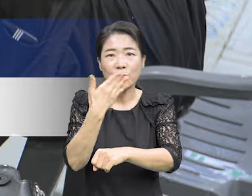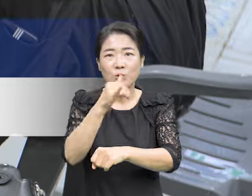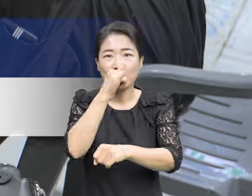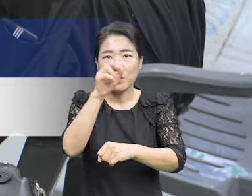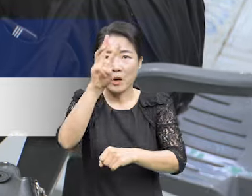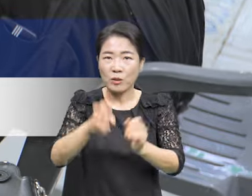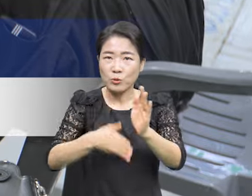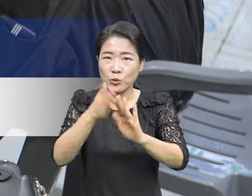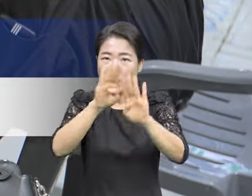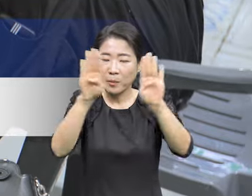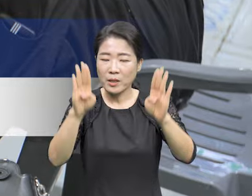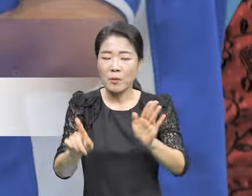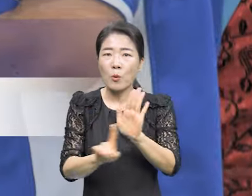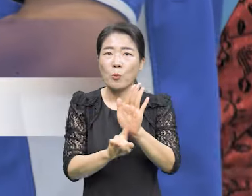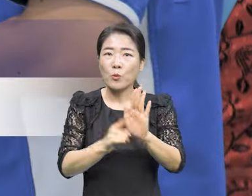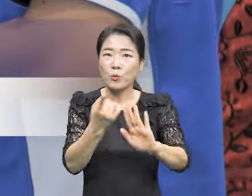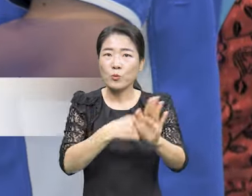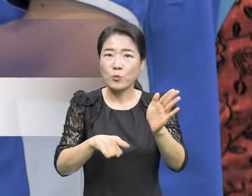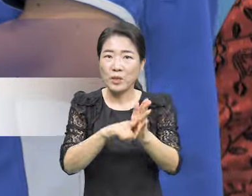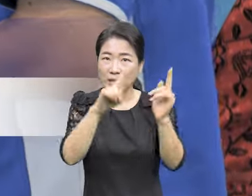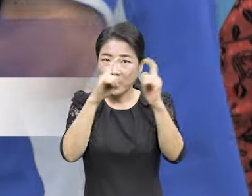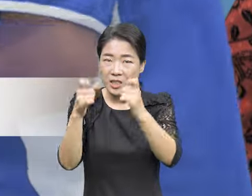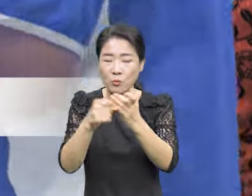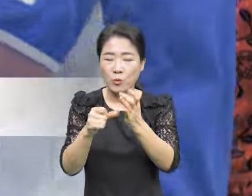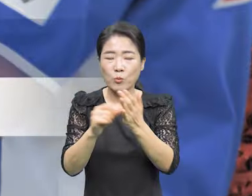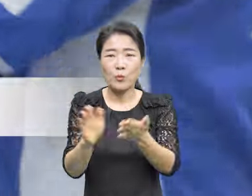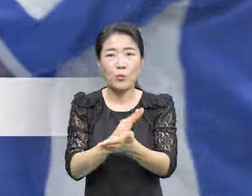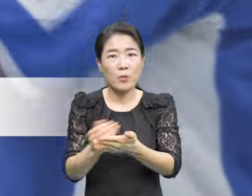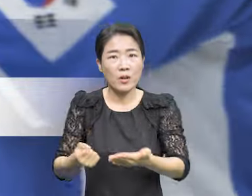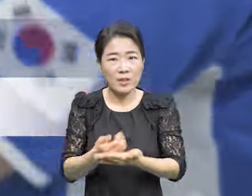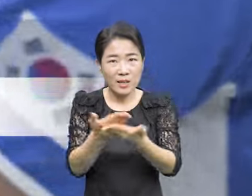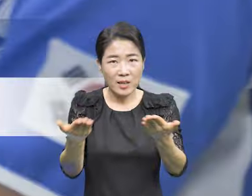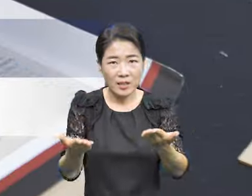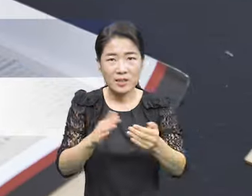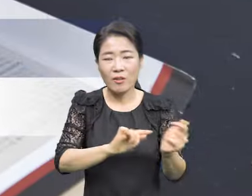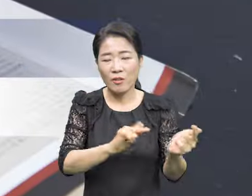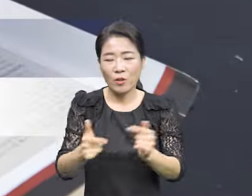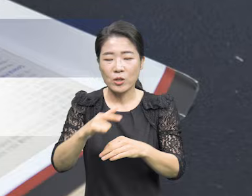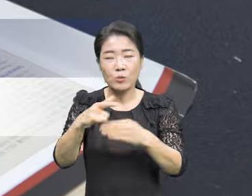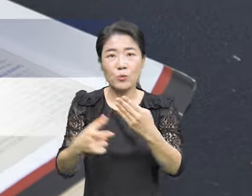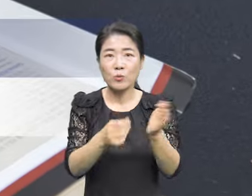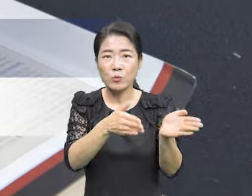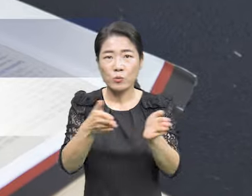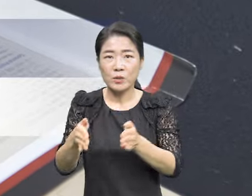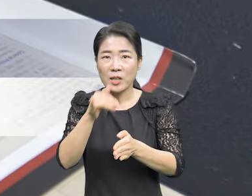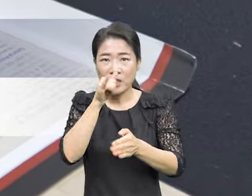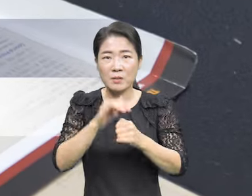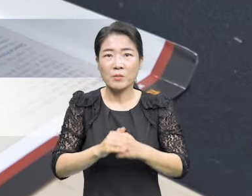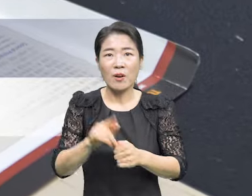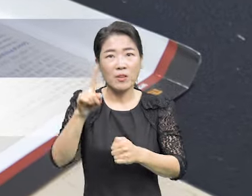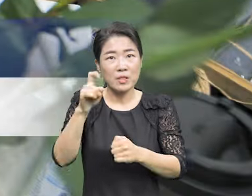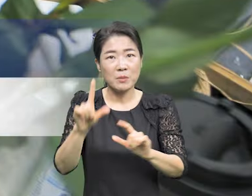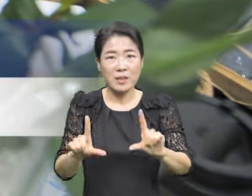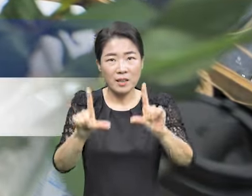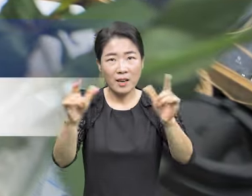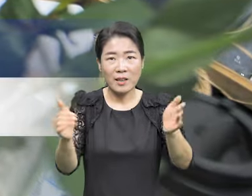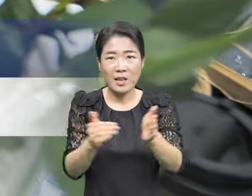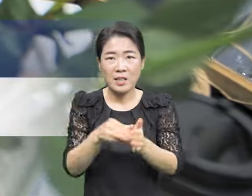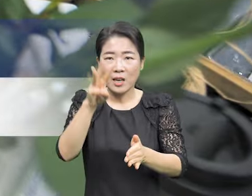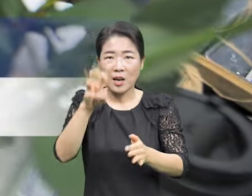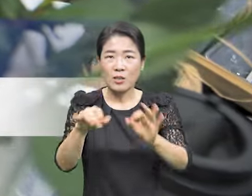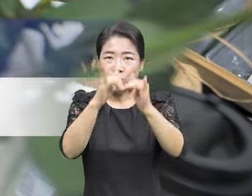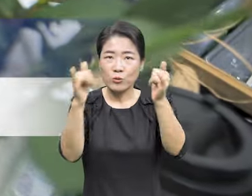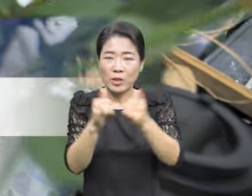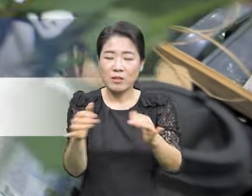광주시는 박람회 홍보를 위해 기념품 지급 등 다체로운 현장 이벤트를 마련했으며 아울러 오는 11일까지 광주